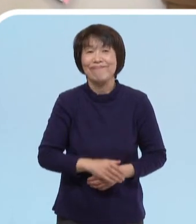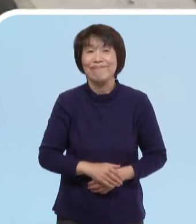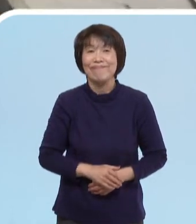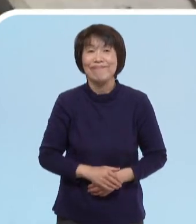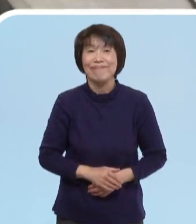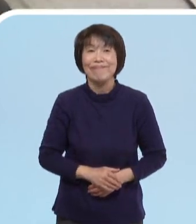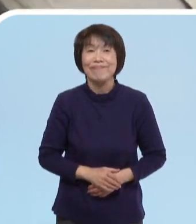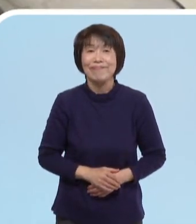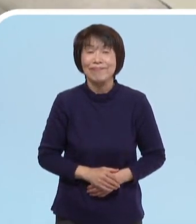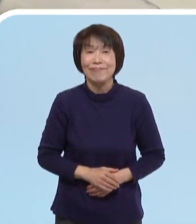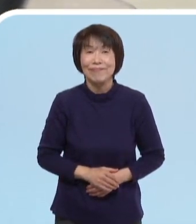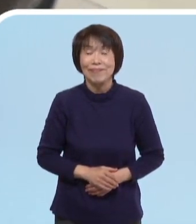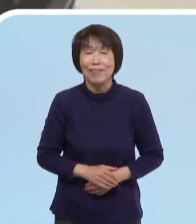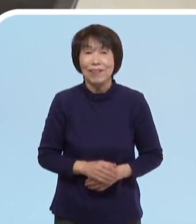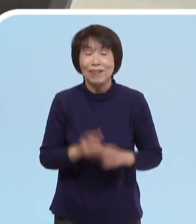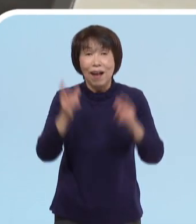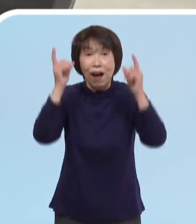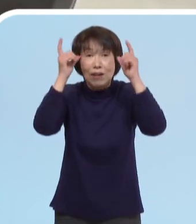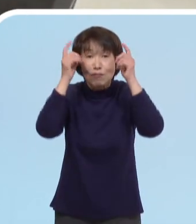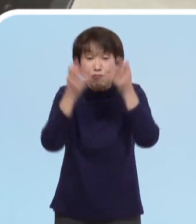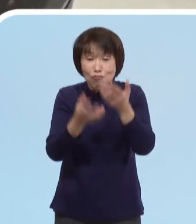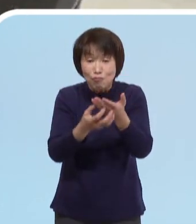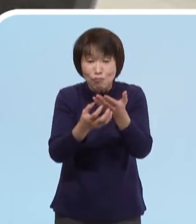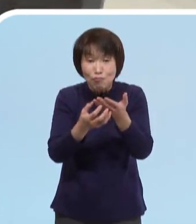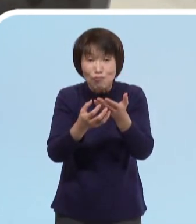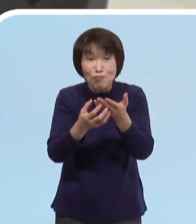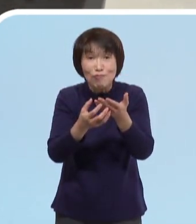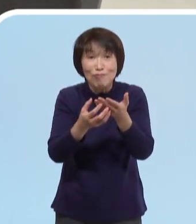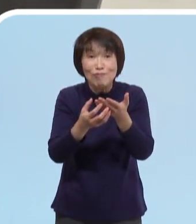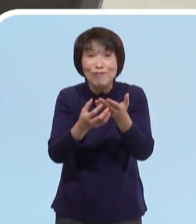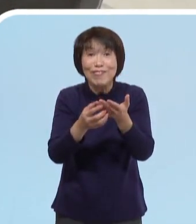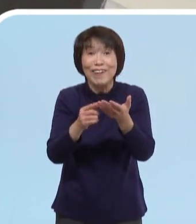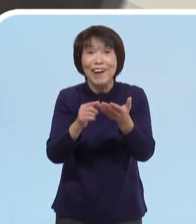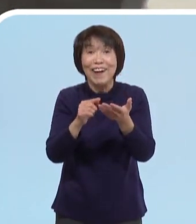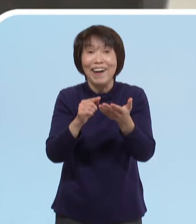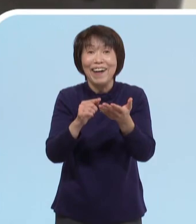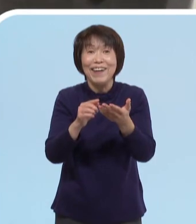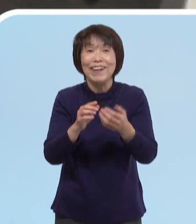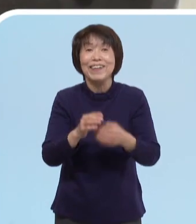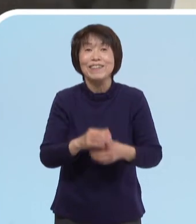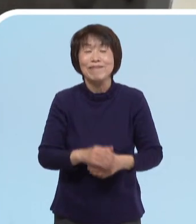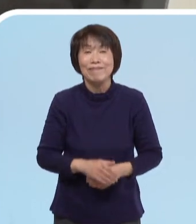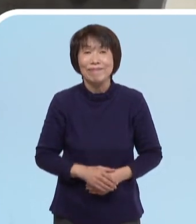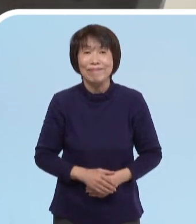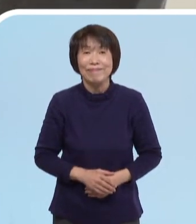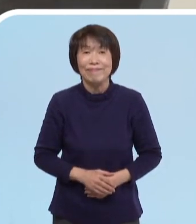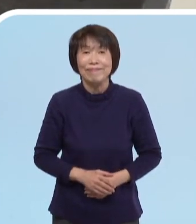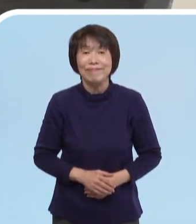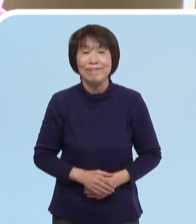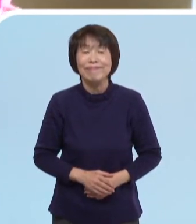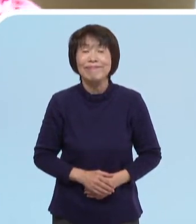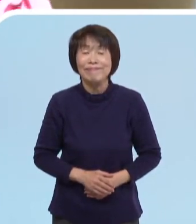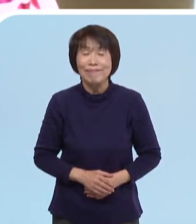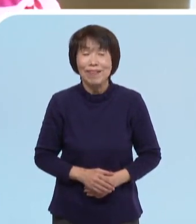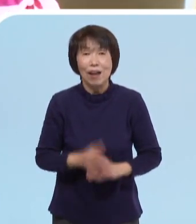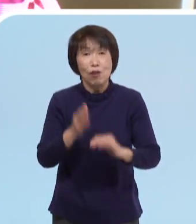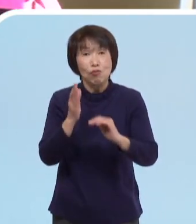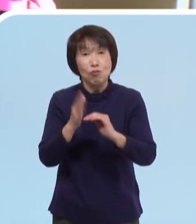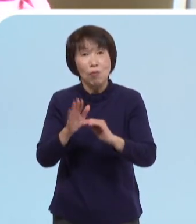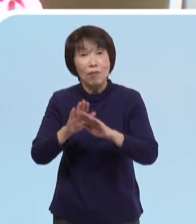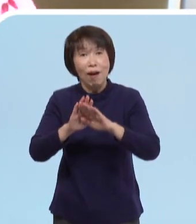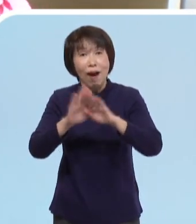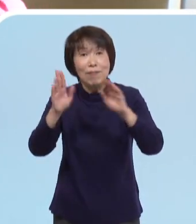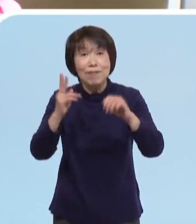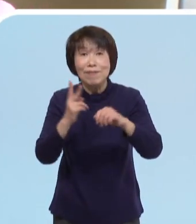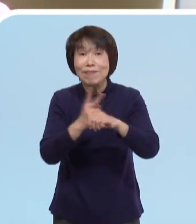なと。 香ばしく焼き上がってきましたね。 どう、これ美味しそう。美味しそうですよね。 スタート